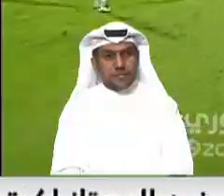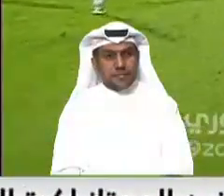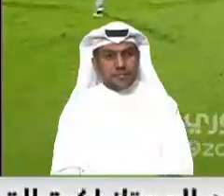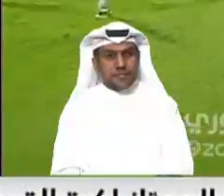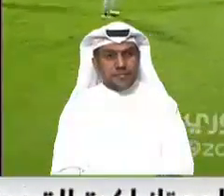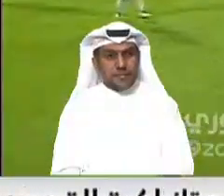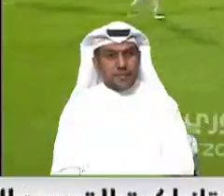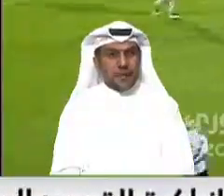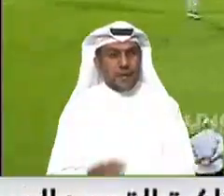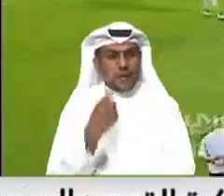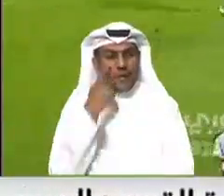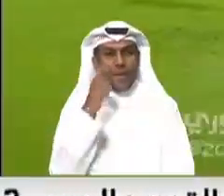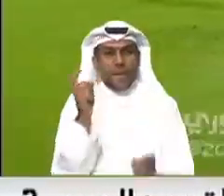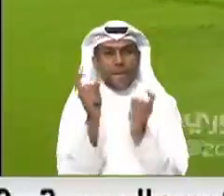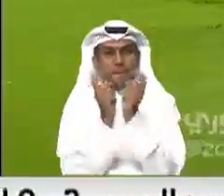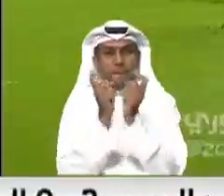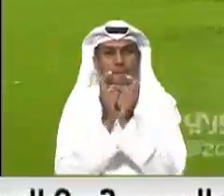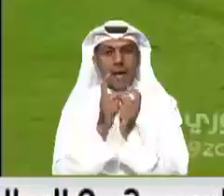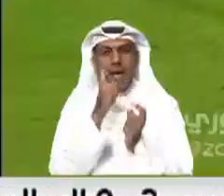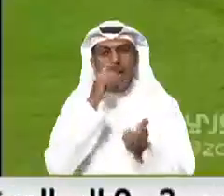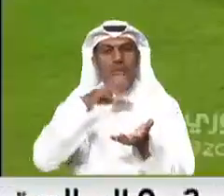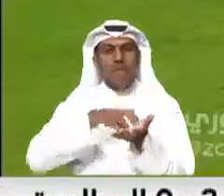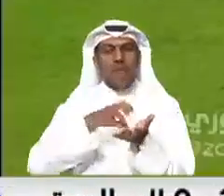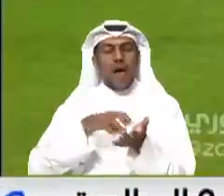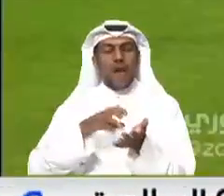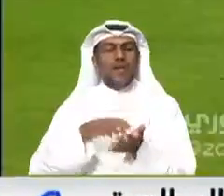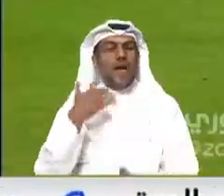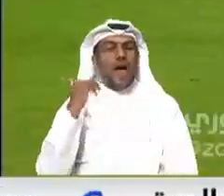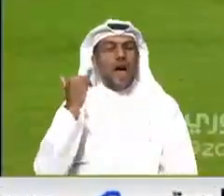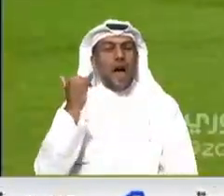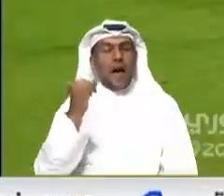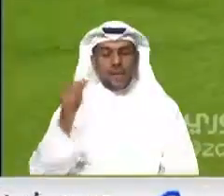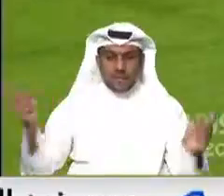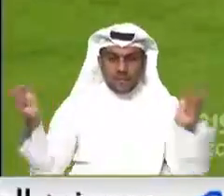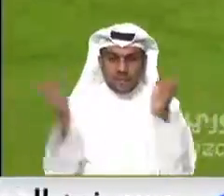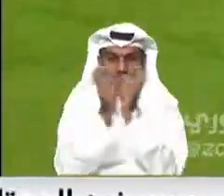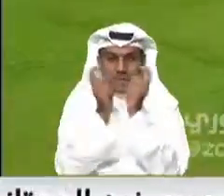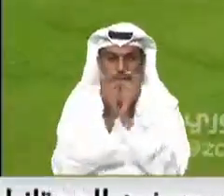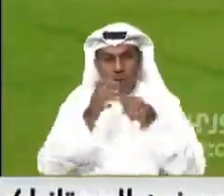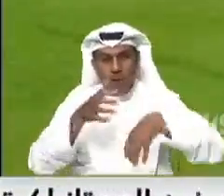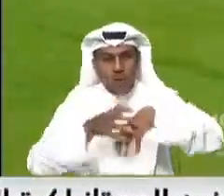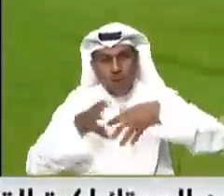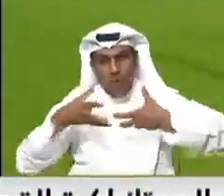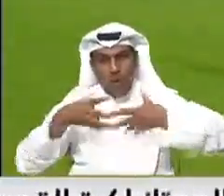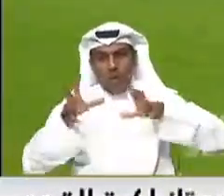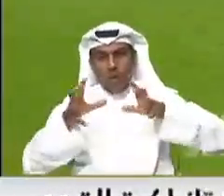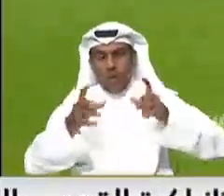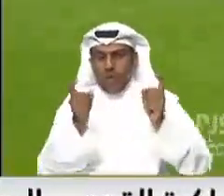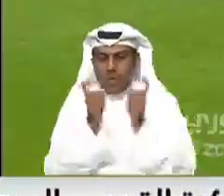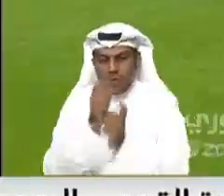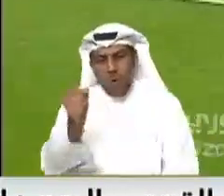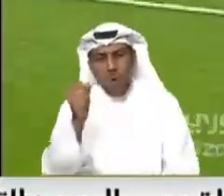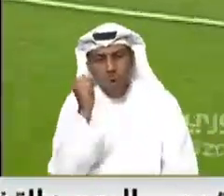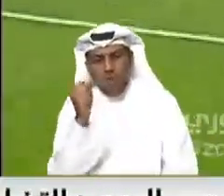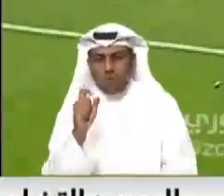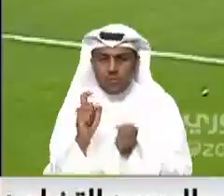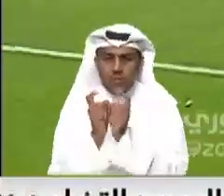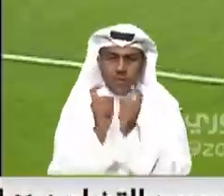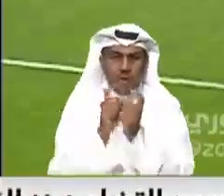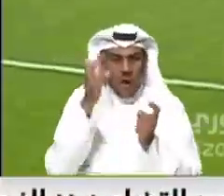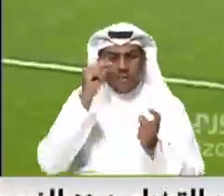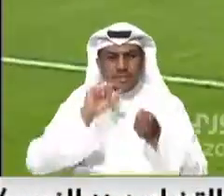صباح السالم بالنادي العربي وبرغبه عرباويه جامحه للمنافسه بقوه على لقب الدوري